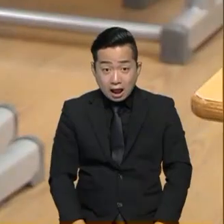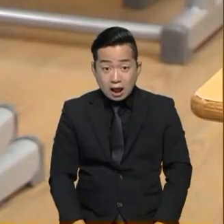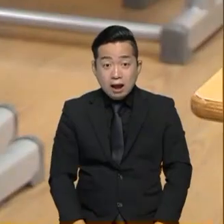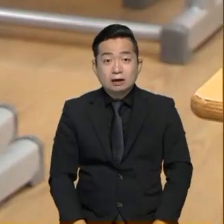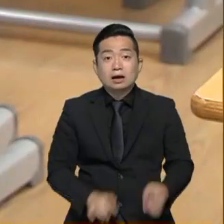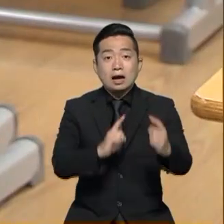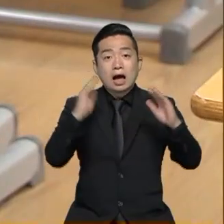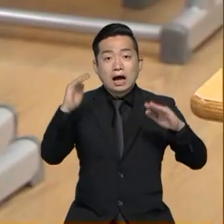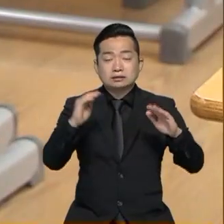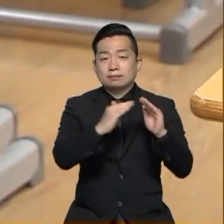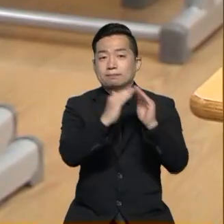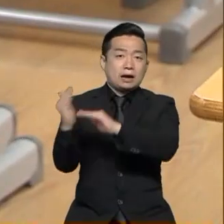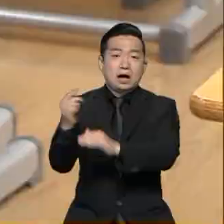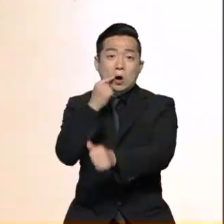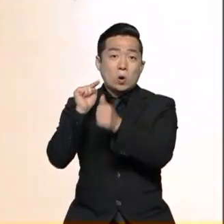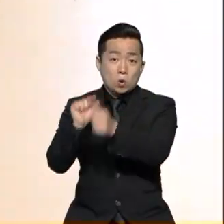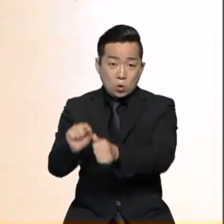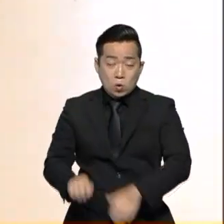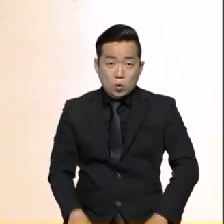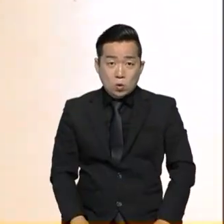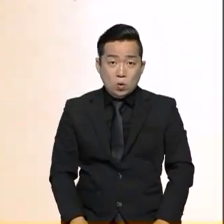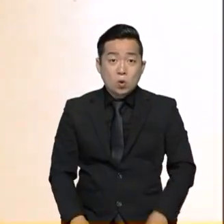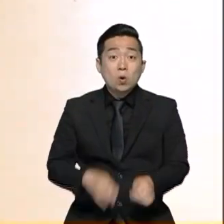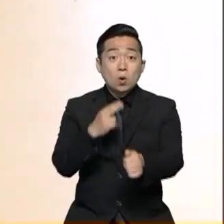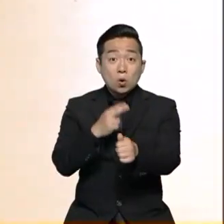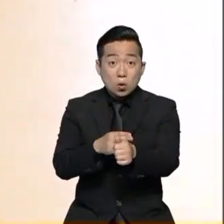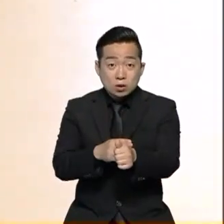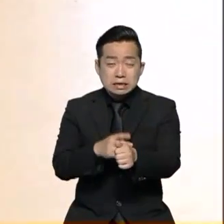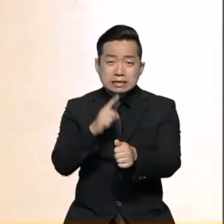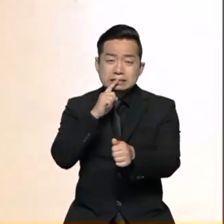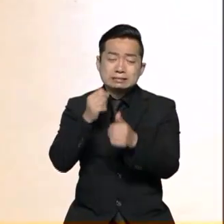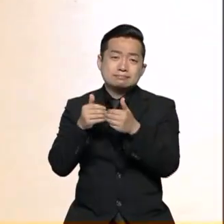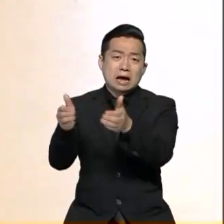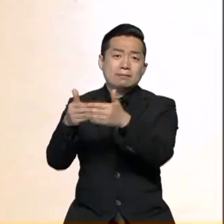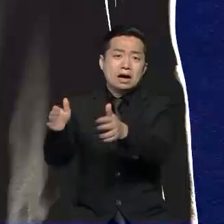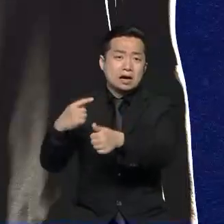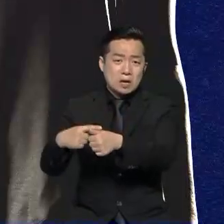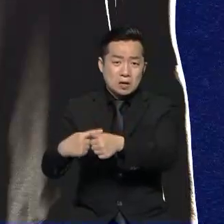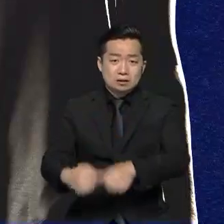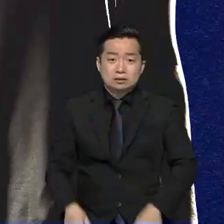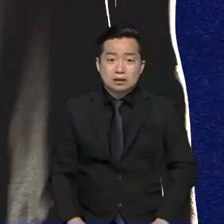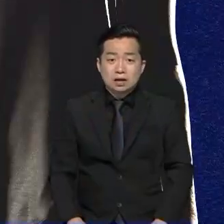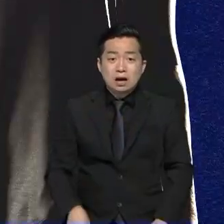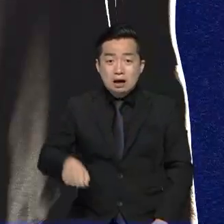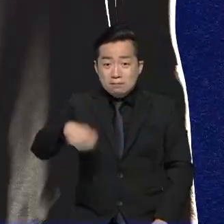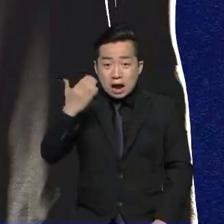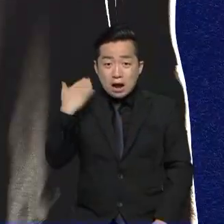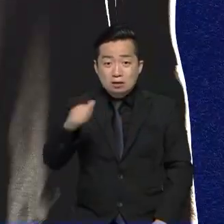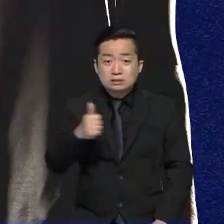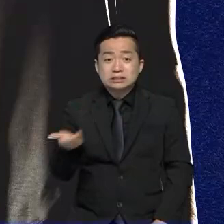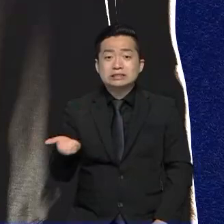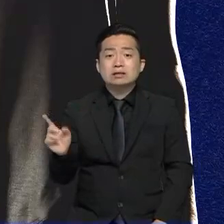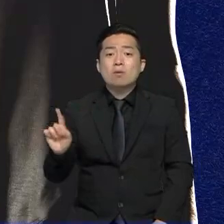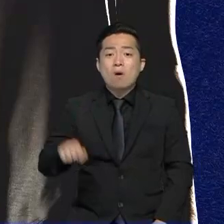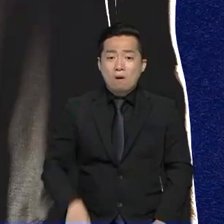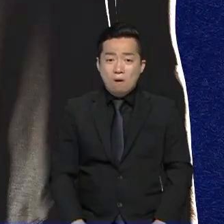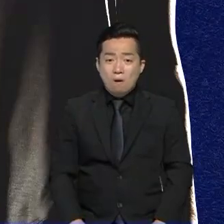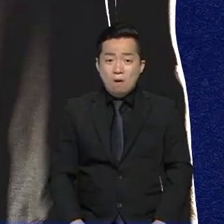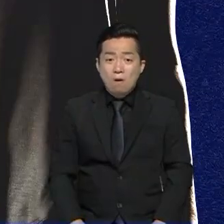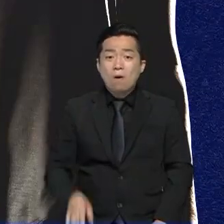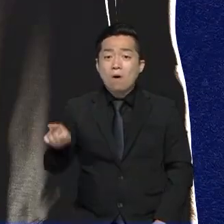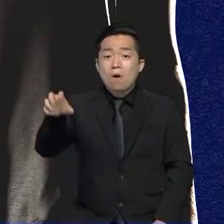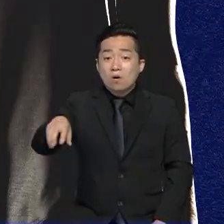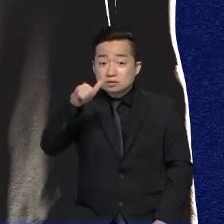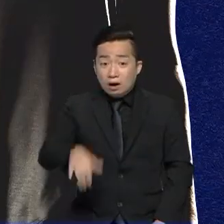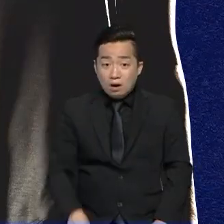학생을 전학시키라고 요구하더니 급기야 교사에게 거친 말을 쏟아냅니다. 밥좀 밖에 사람들이 뭐고 도대체? 당신